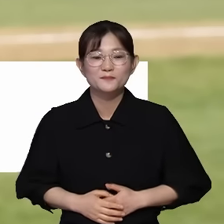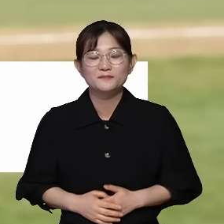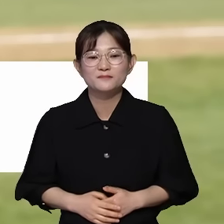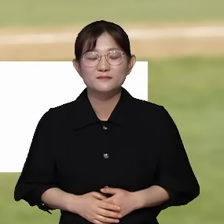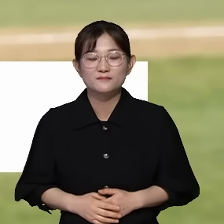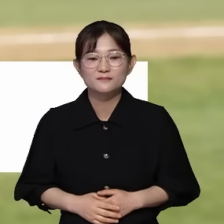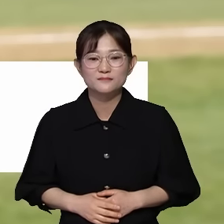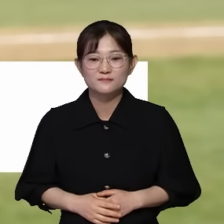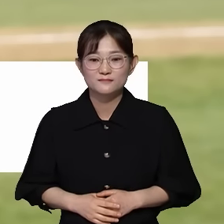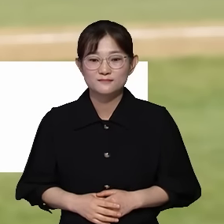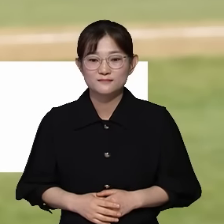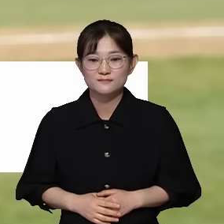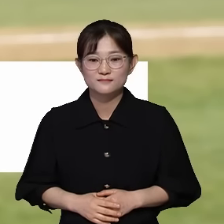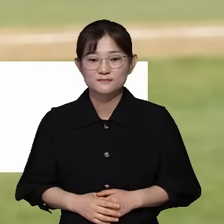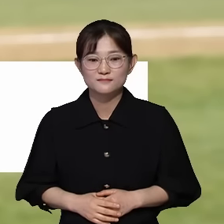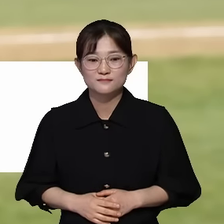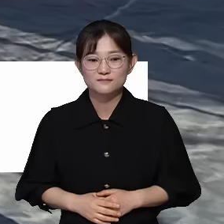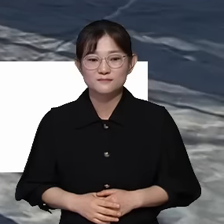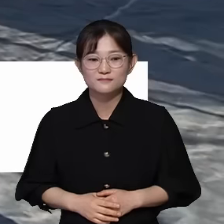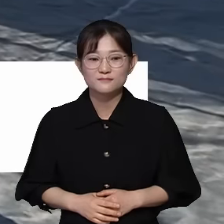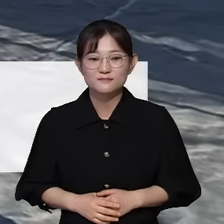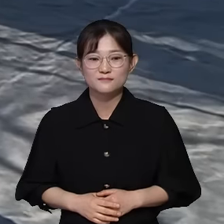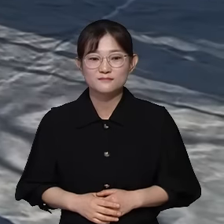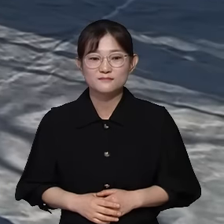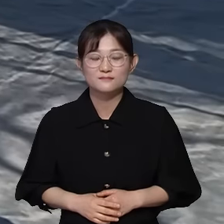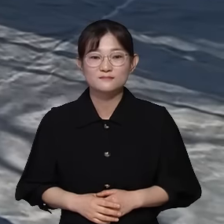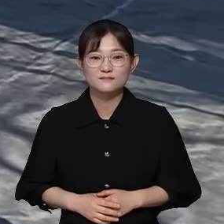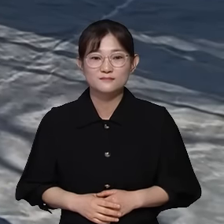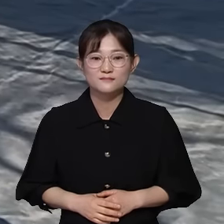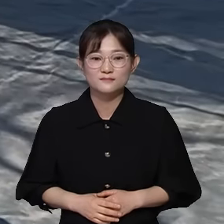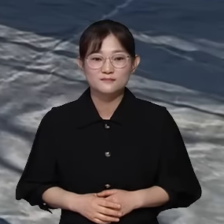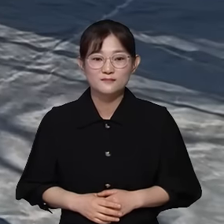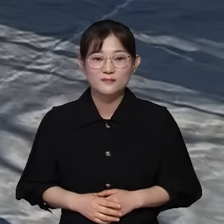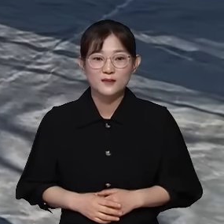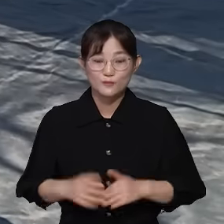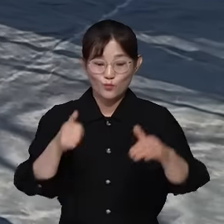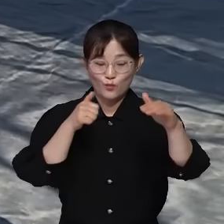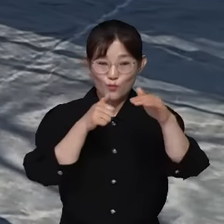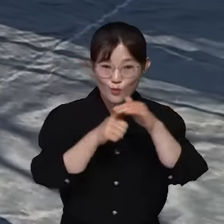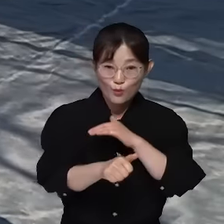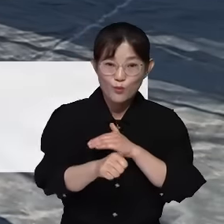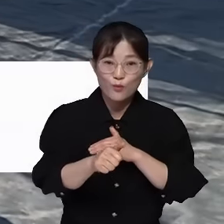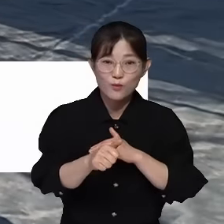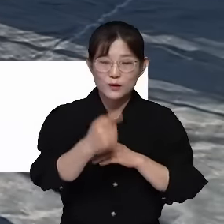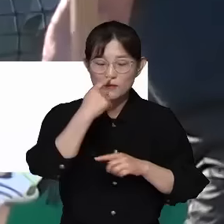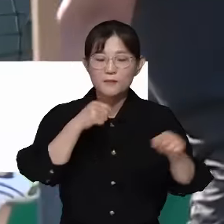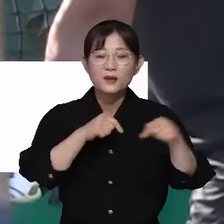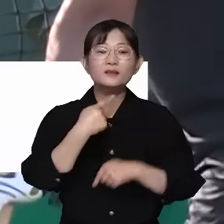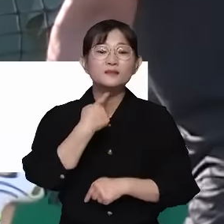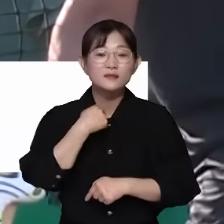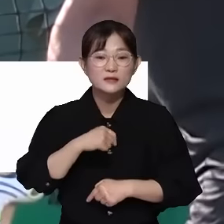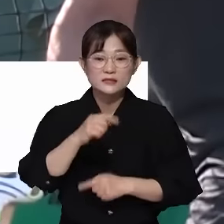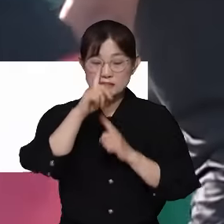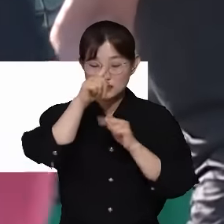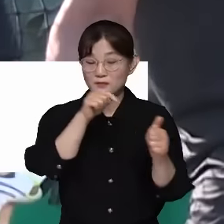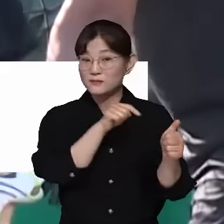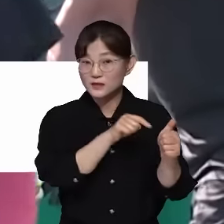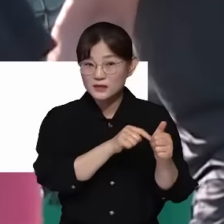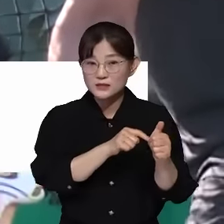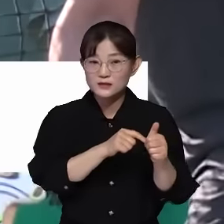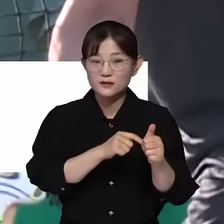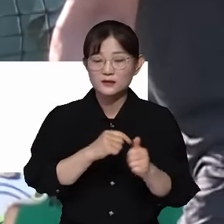좋은 성적을 낼 수 있다라고 생각을 하기 때문에. 기아에서 선수와 코치를 지냈던 이 감독은 선수들의